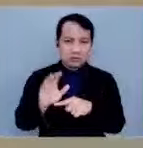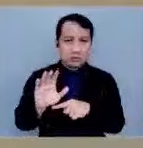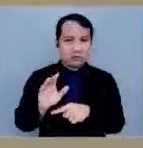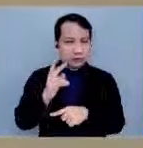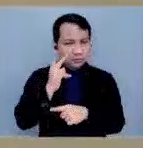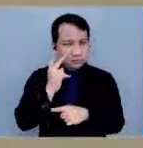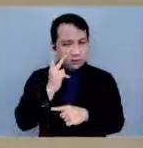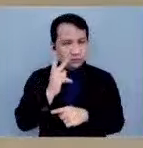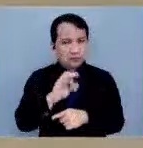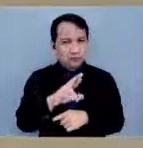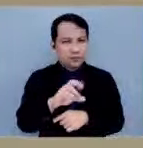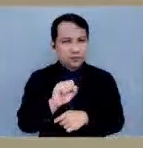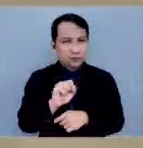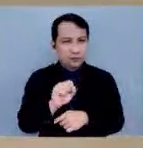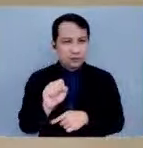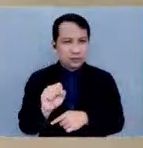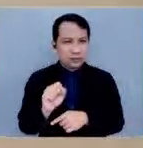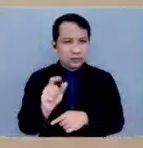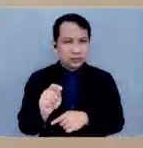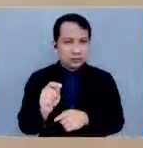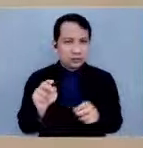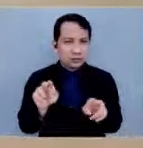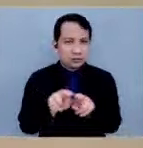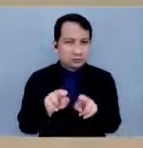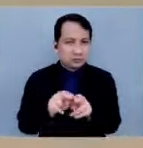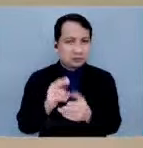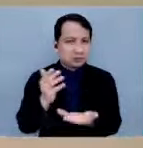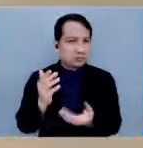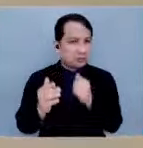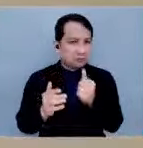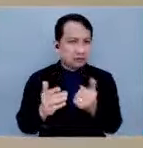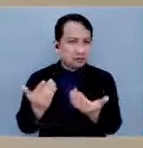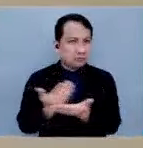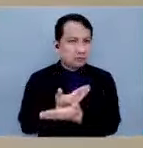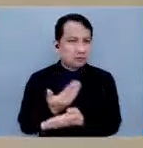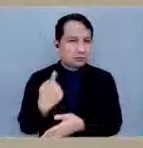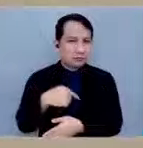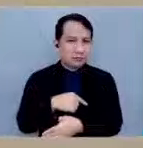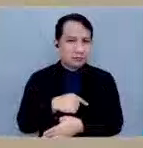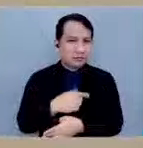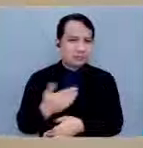mga frost. It's just a normal condition. It's not something very new to us.